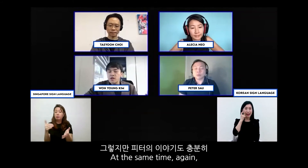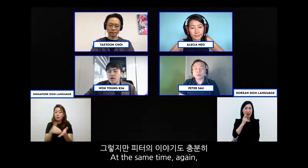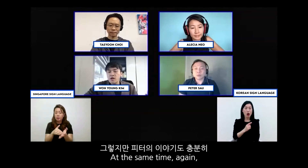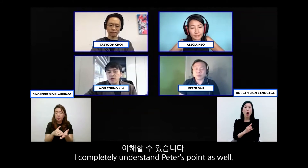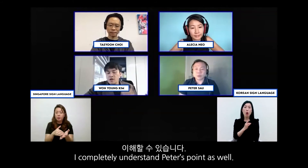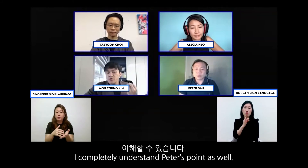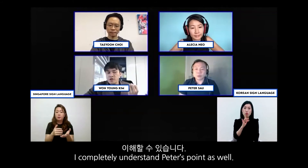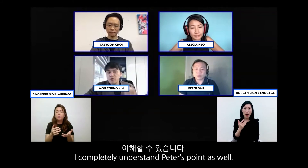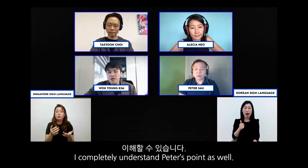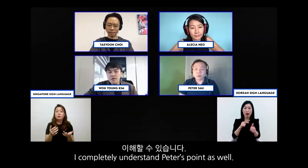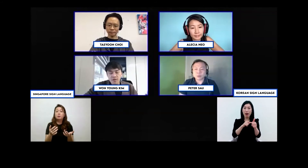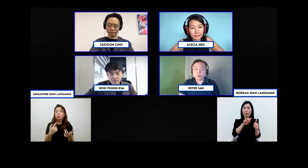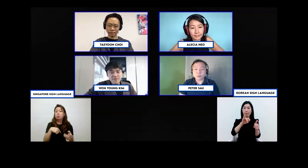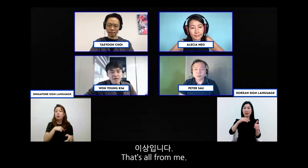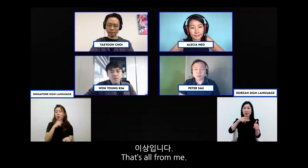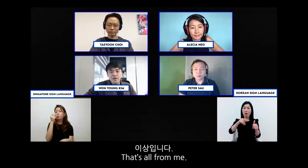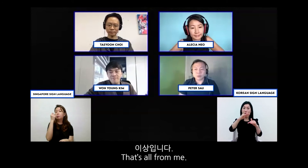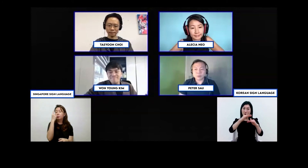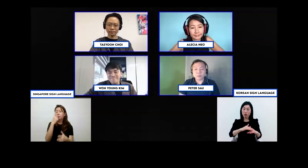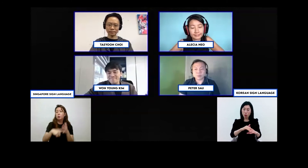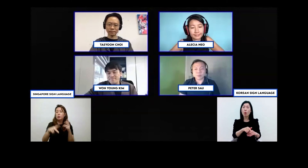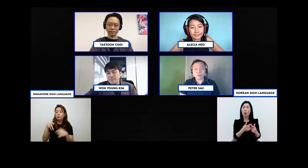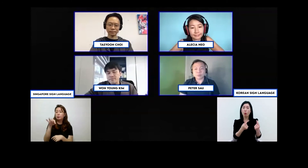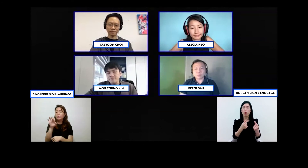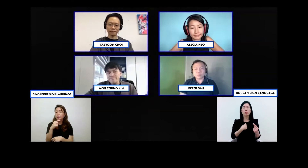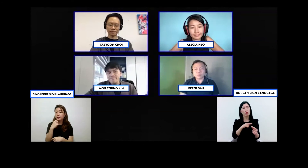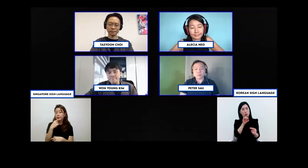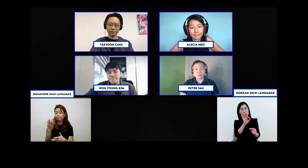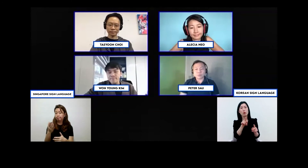충분히 이해할 수 있습니다. 이상입니다.